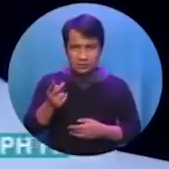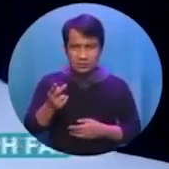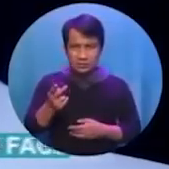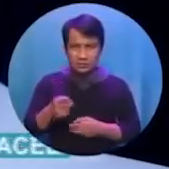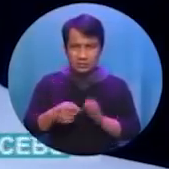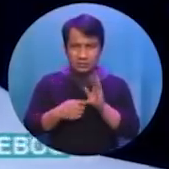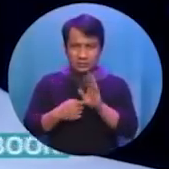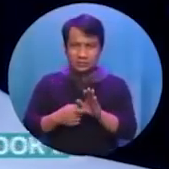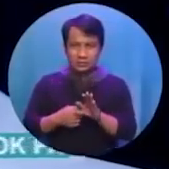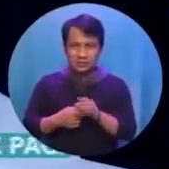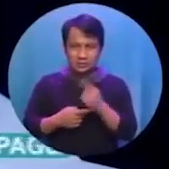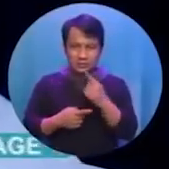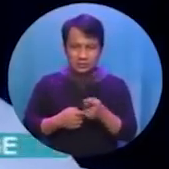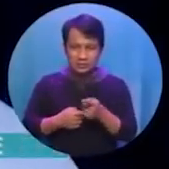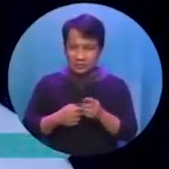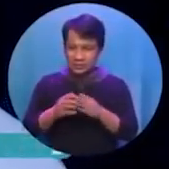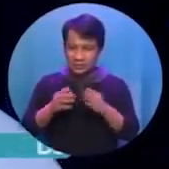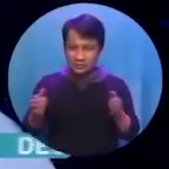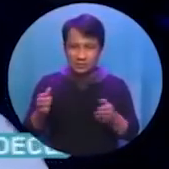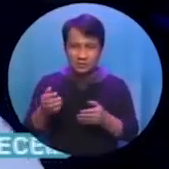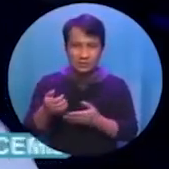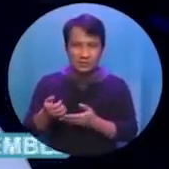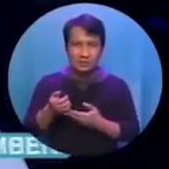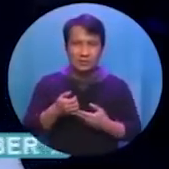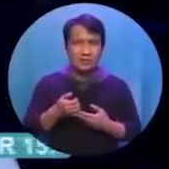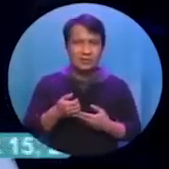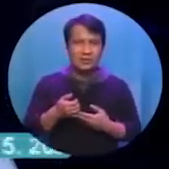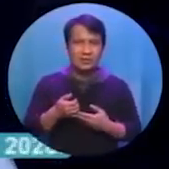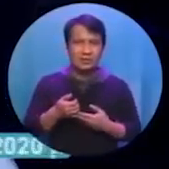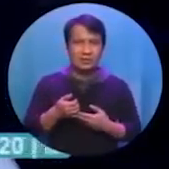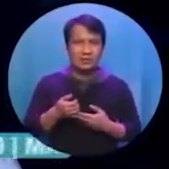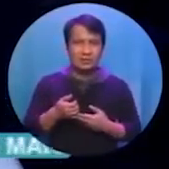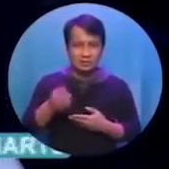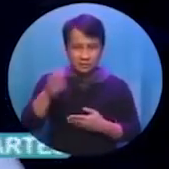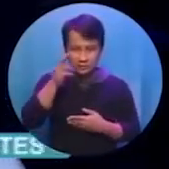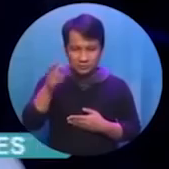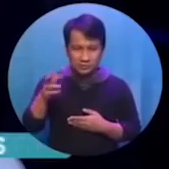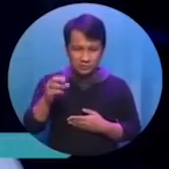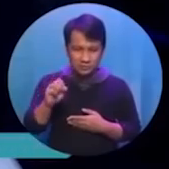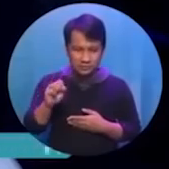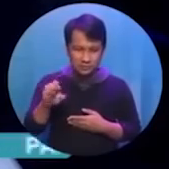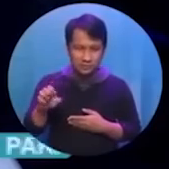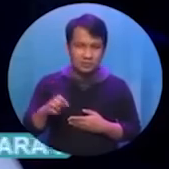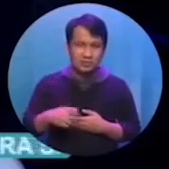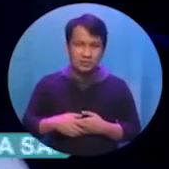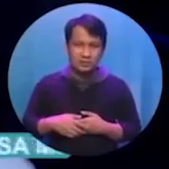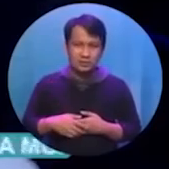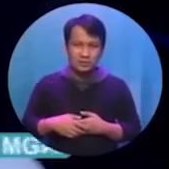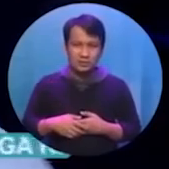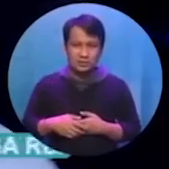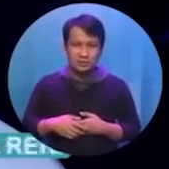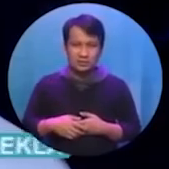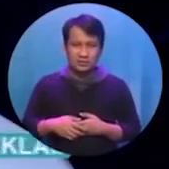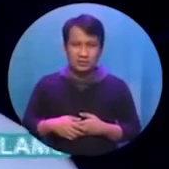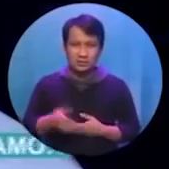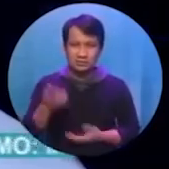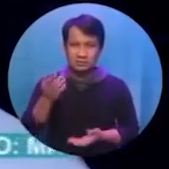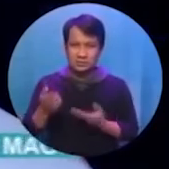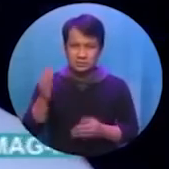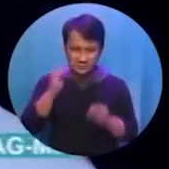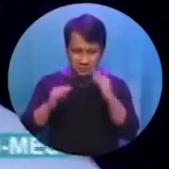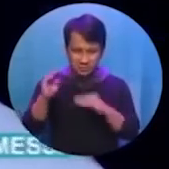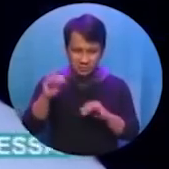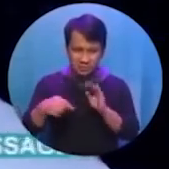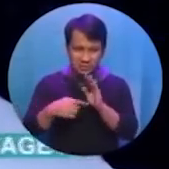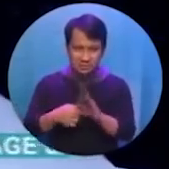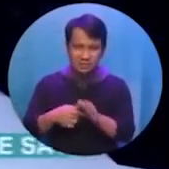ating araw ngayon. Oh, Rose! Rose! Hello, Rose! O baka may problema yung